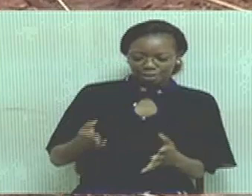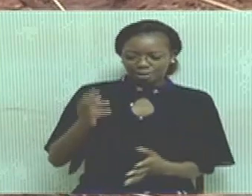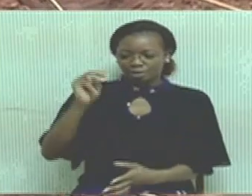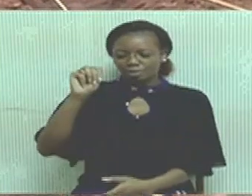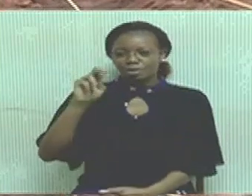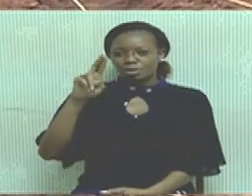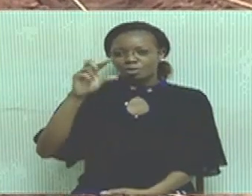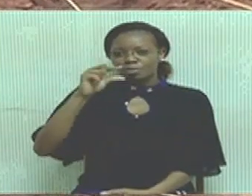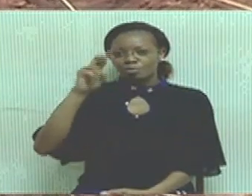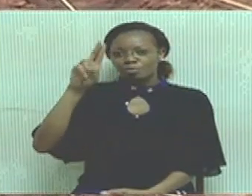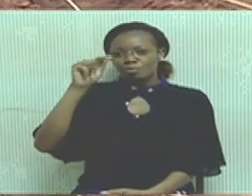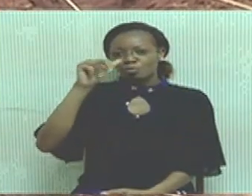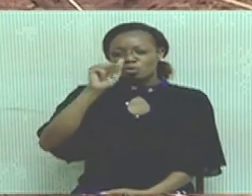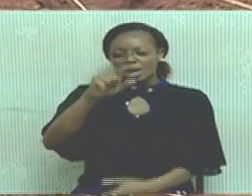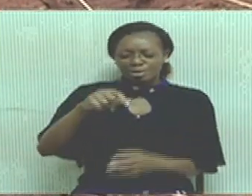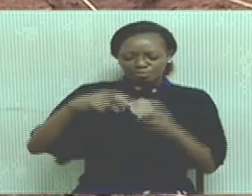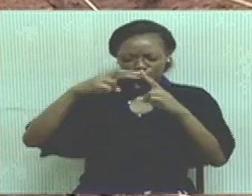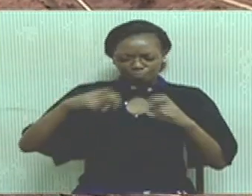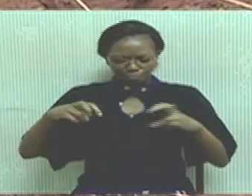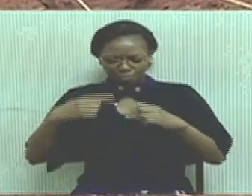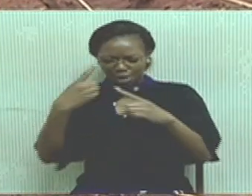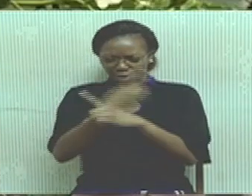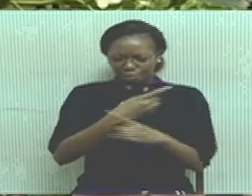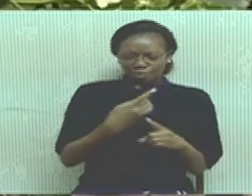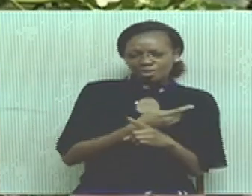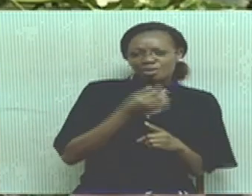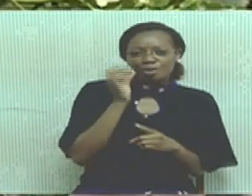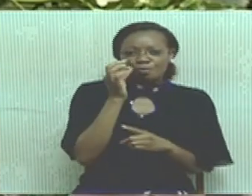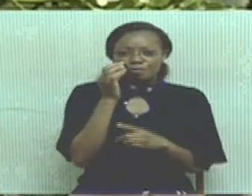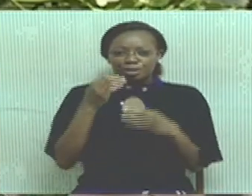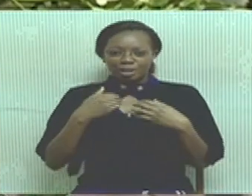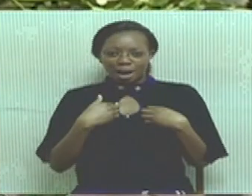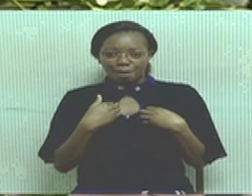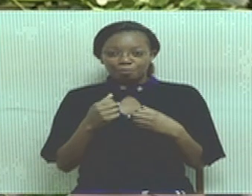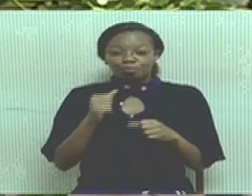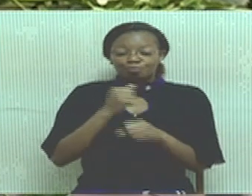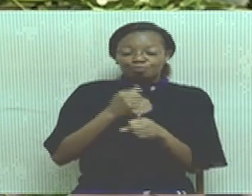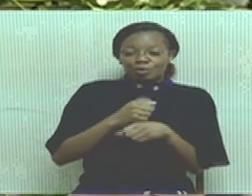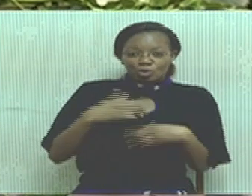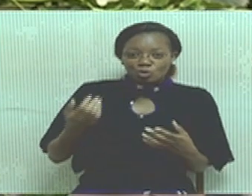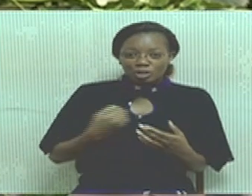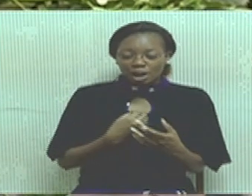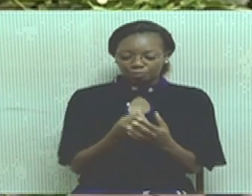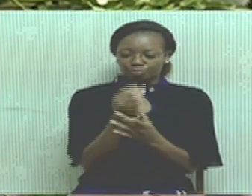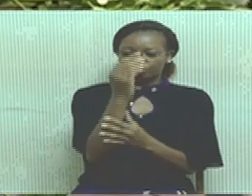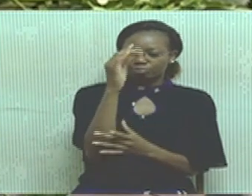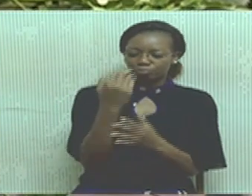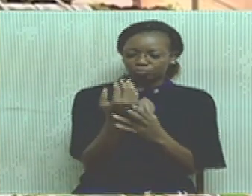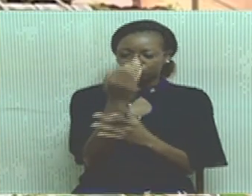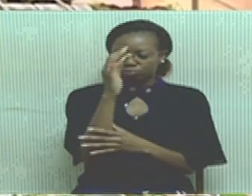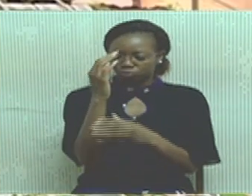hufanya utafiti wa aina mbalimbali za strawberries. Wao hukuza seedlings kutoka kwa mimea ile